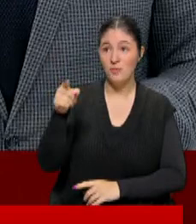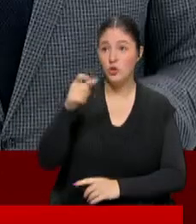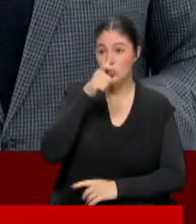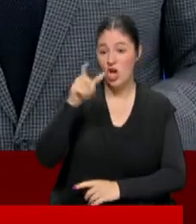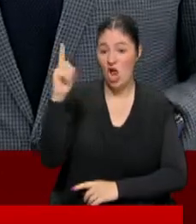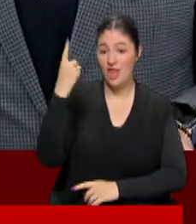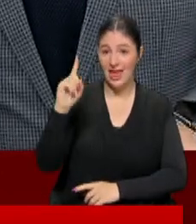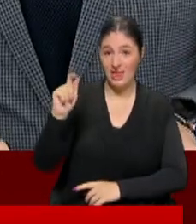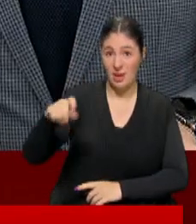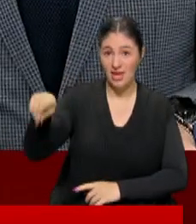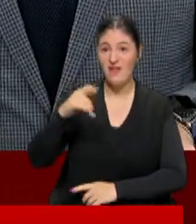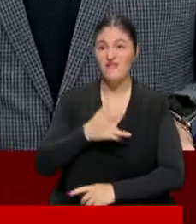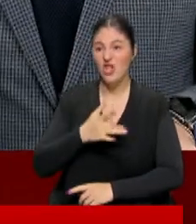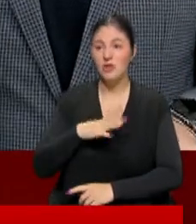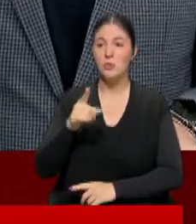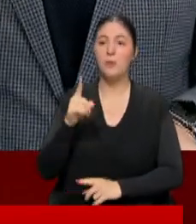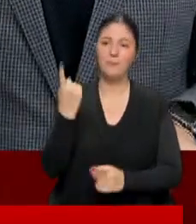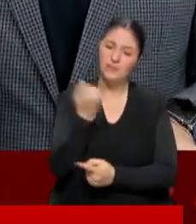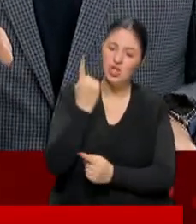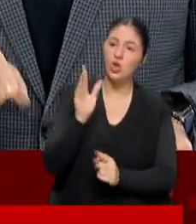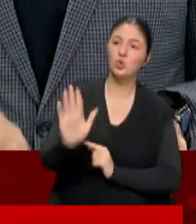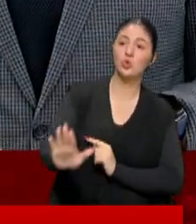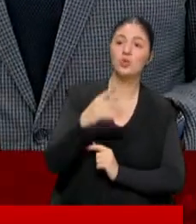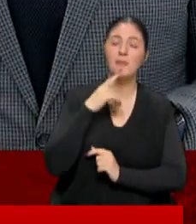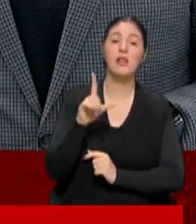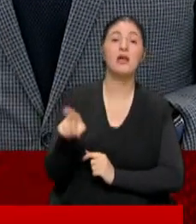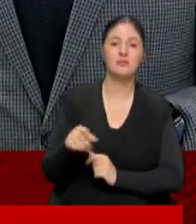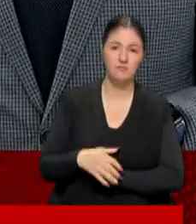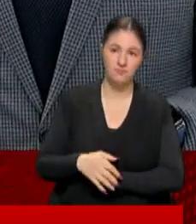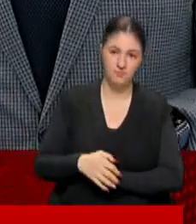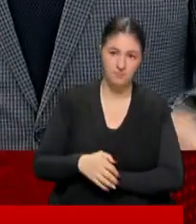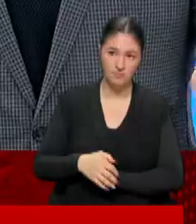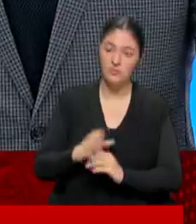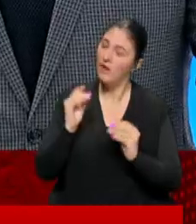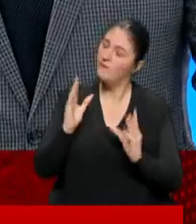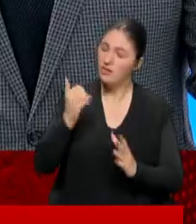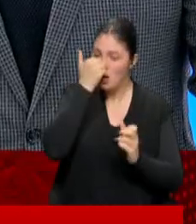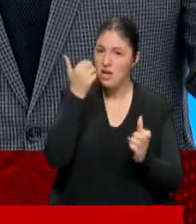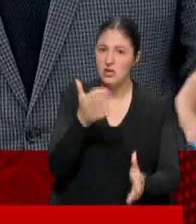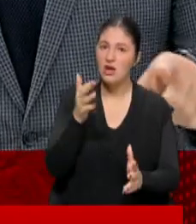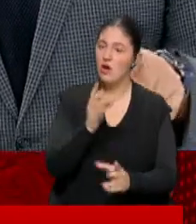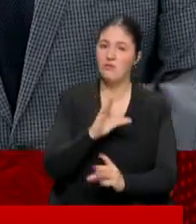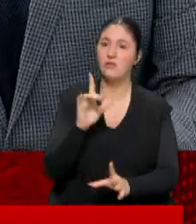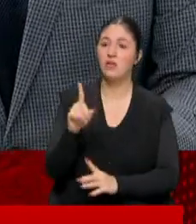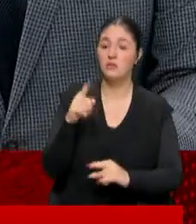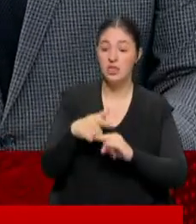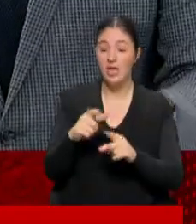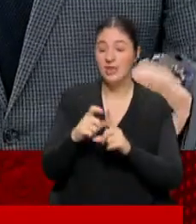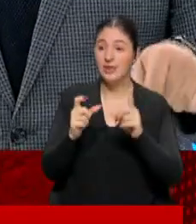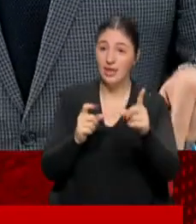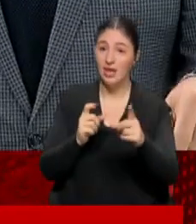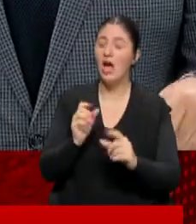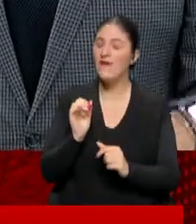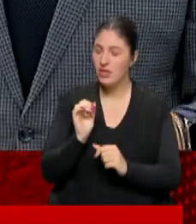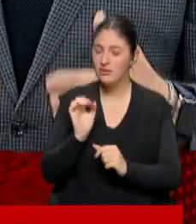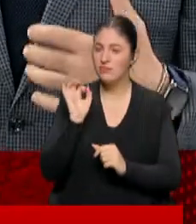ülkeyi yönetenlerin vicdanları varsa buna bir şekilde dur demeleri lazım Daha fazla kan atmamaları lazım Ring